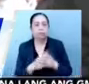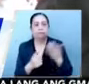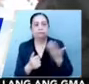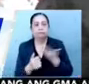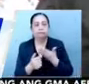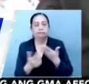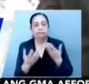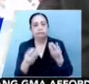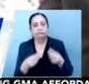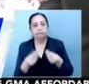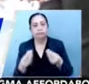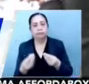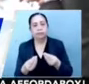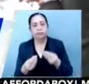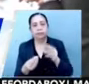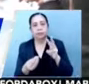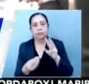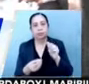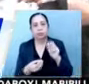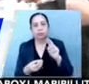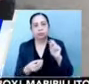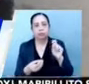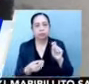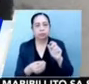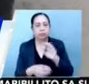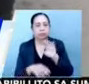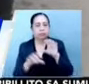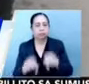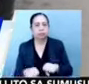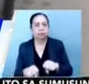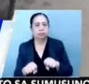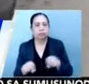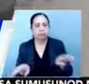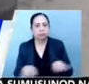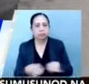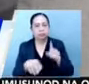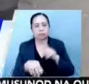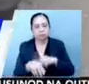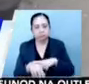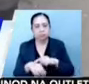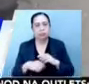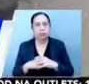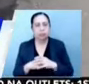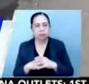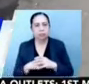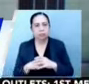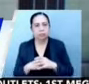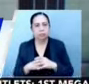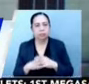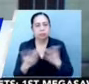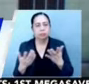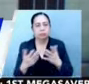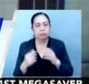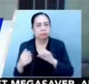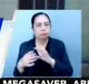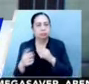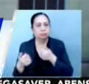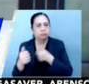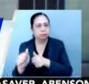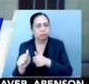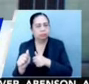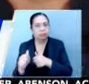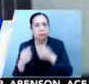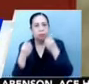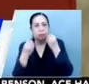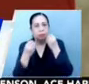warrant of arrest sa iba't iba pong lugar, nagsabay-sabay po, ay grounded on the fact of information na nareceive